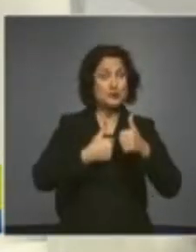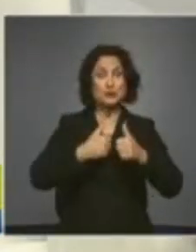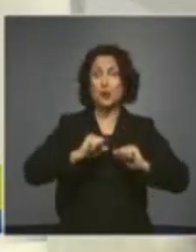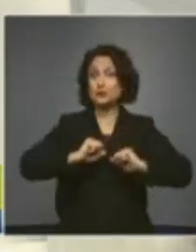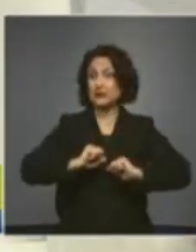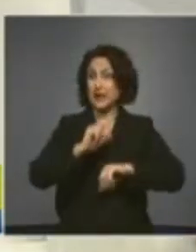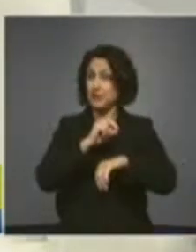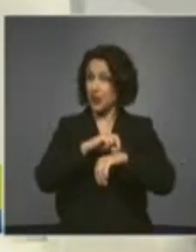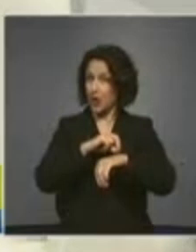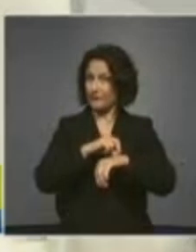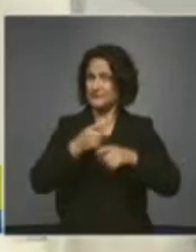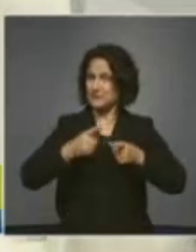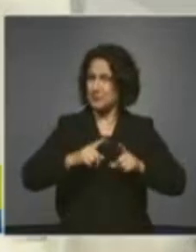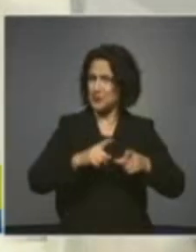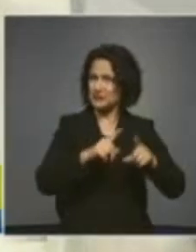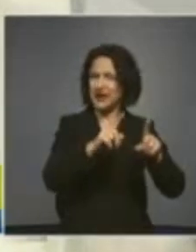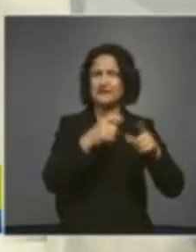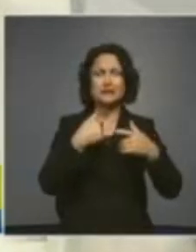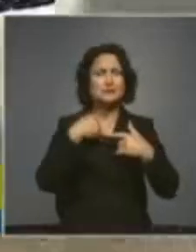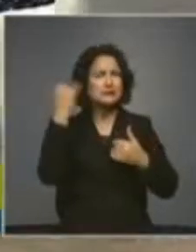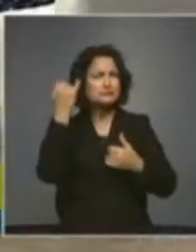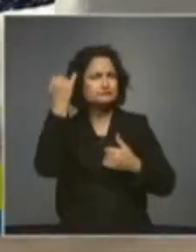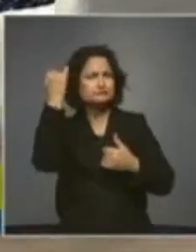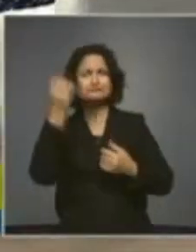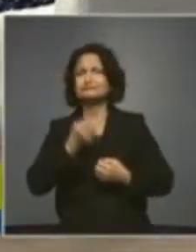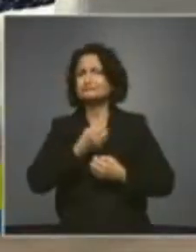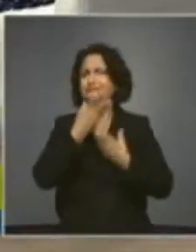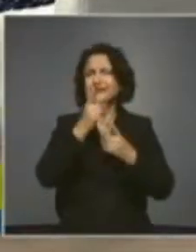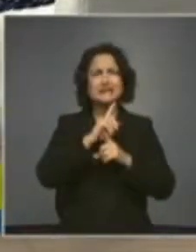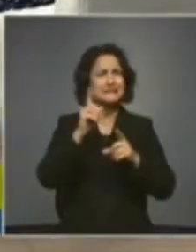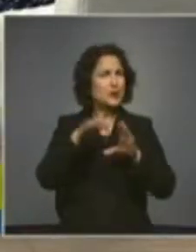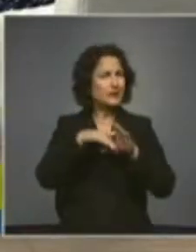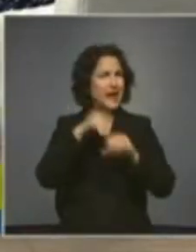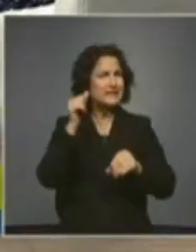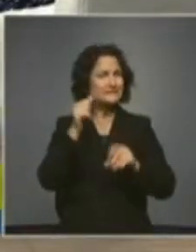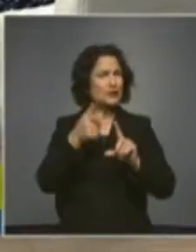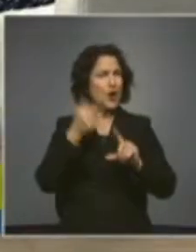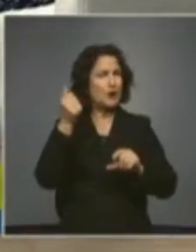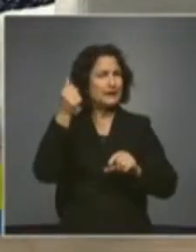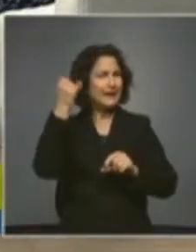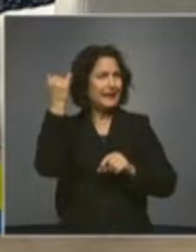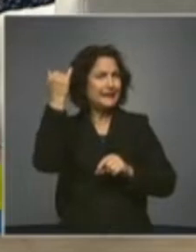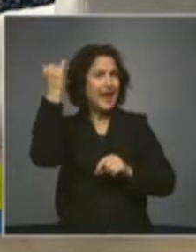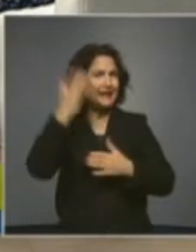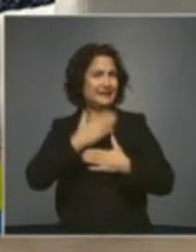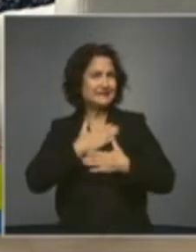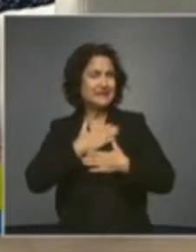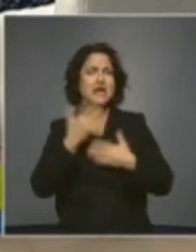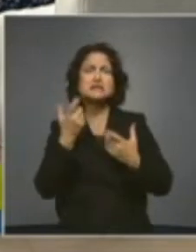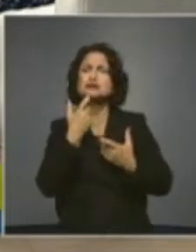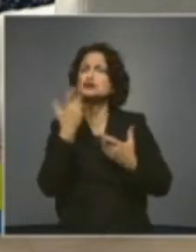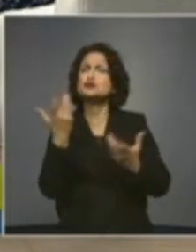се поощрява така младите хора да бъдат креативни, да не се отказват от идеите си. Защо решихте да участвате в този